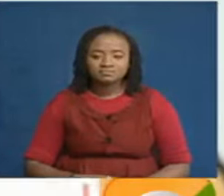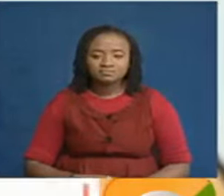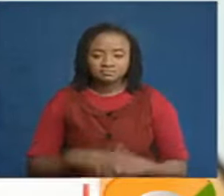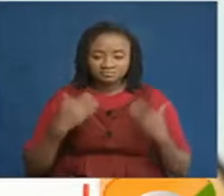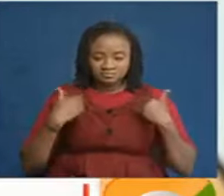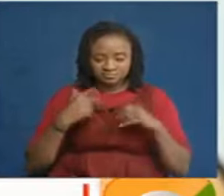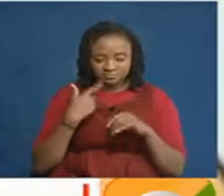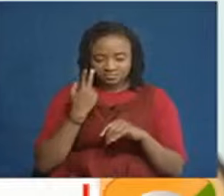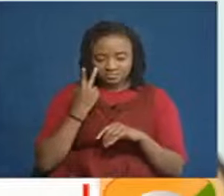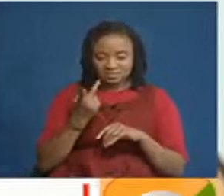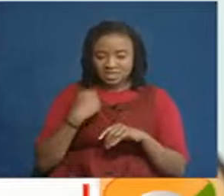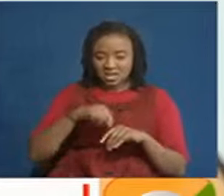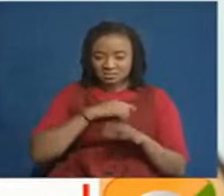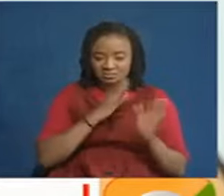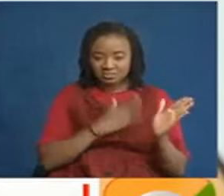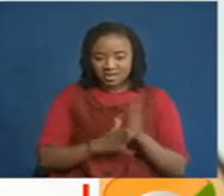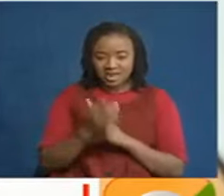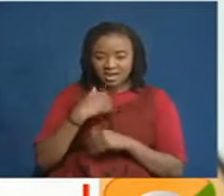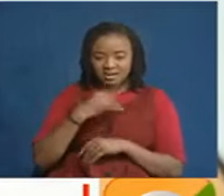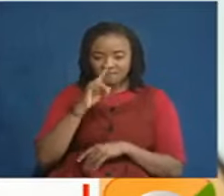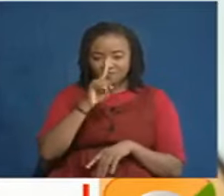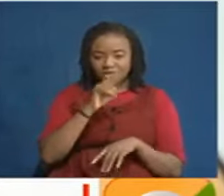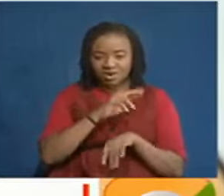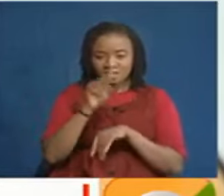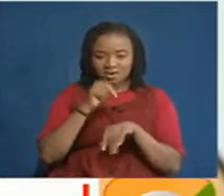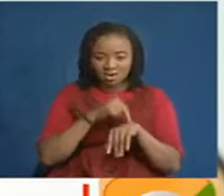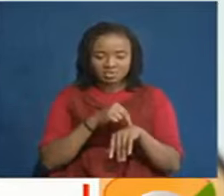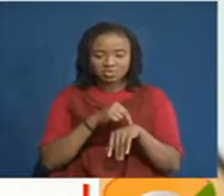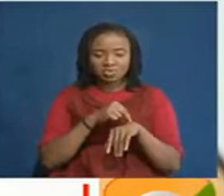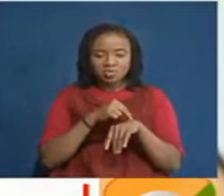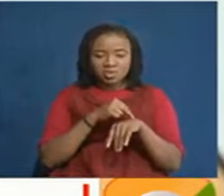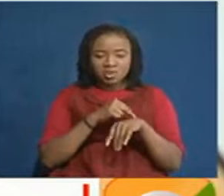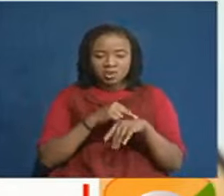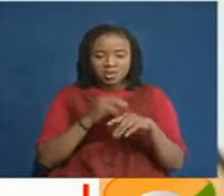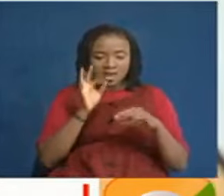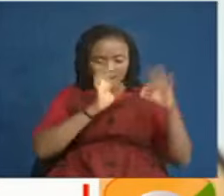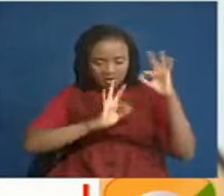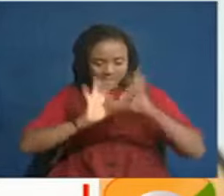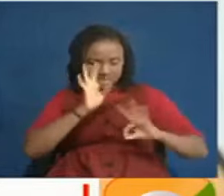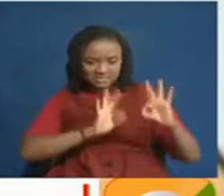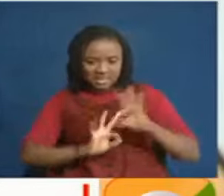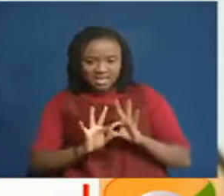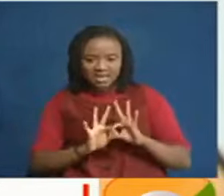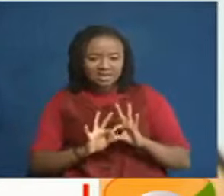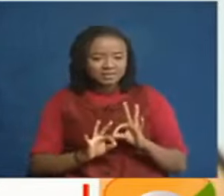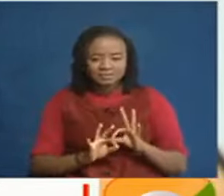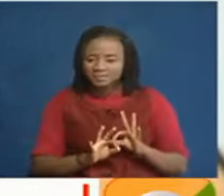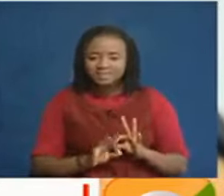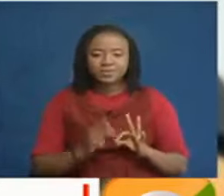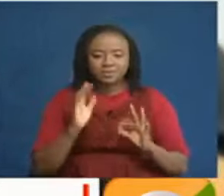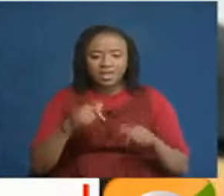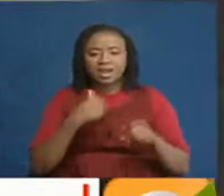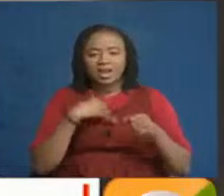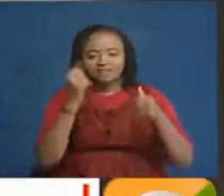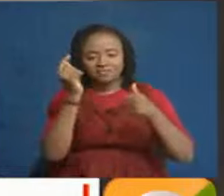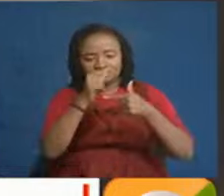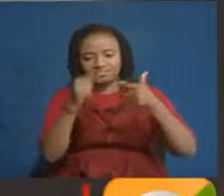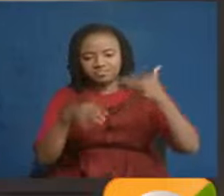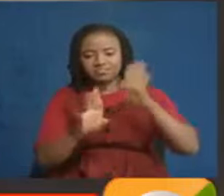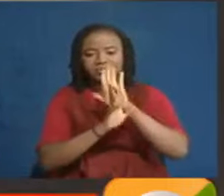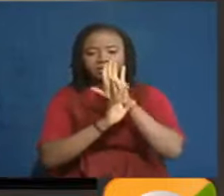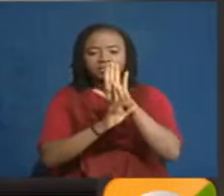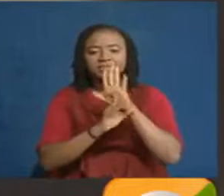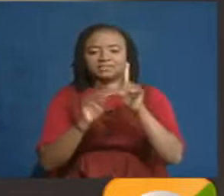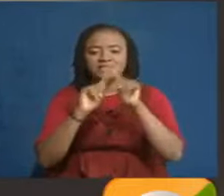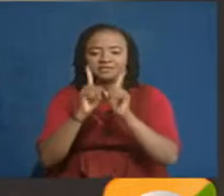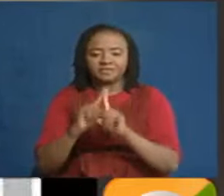national dress. We could have a number of national dresses that are representative of the diversity of this country.